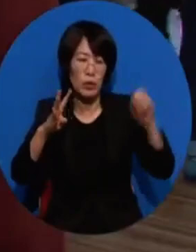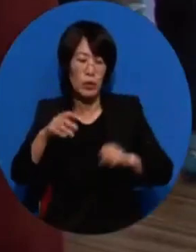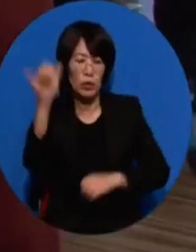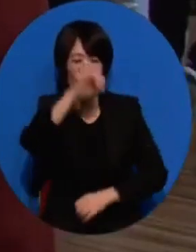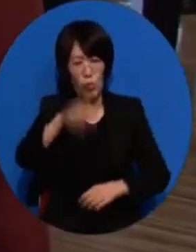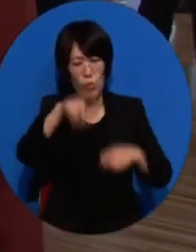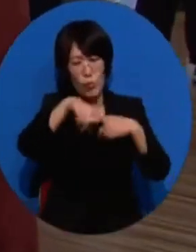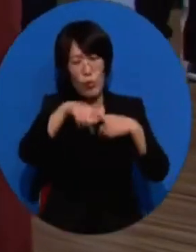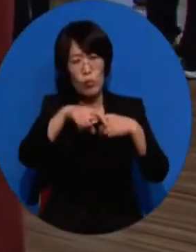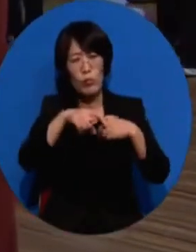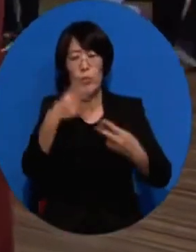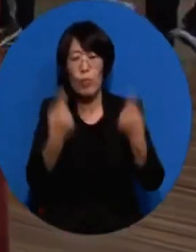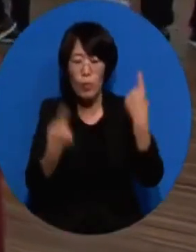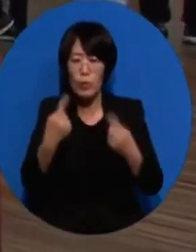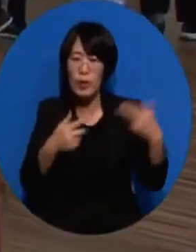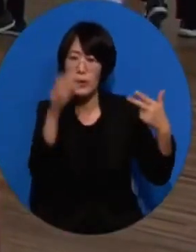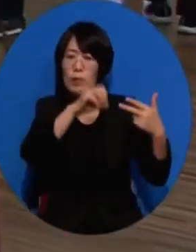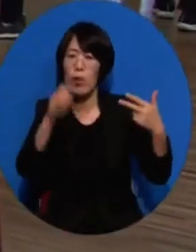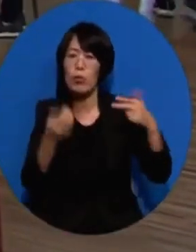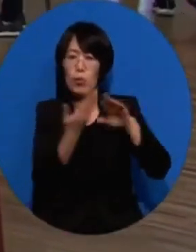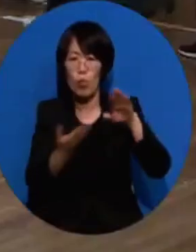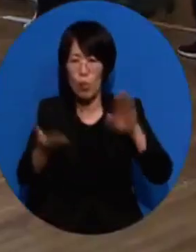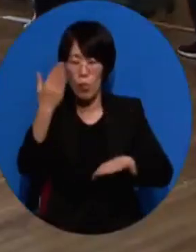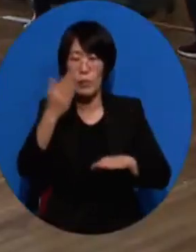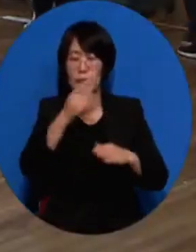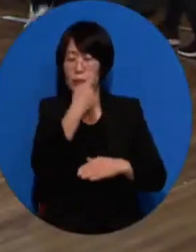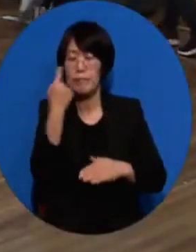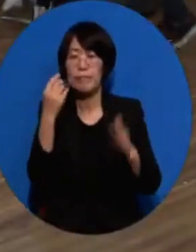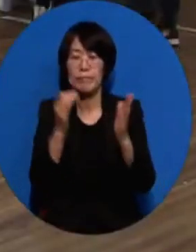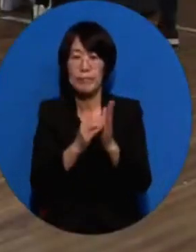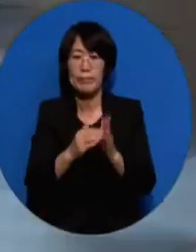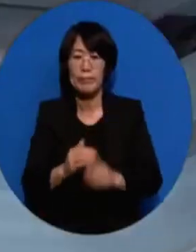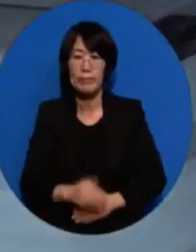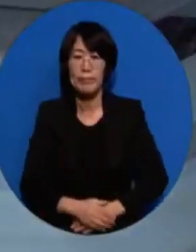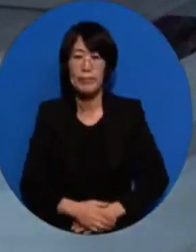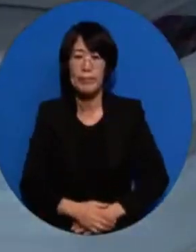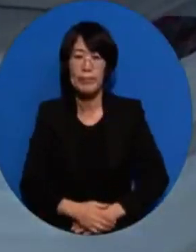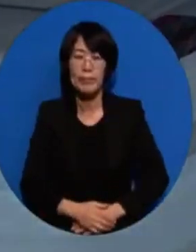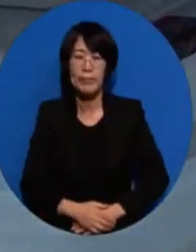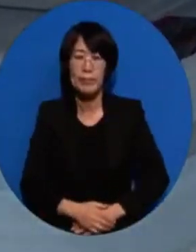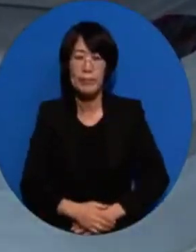26%보다 7%포인트 이상 높았습니다. MBC 뉴스 한신구입니다.